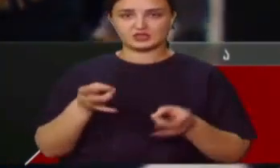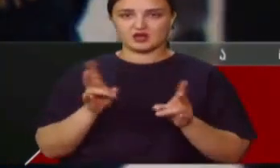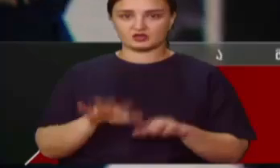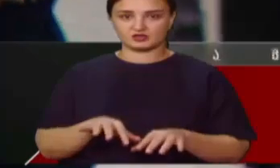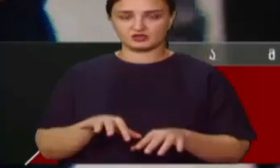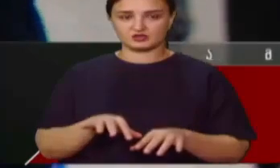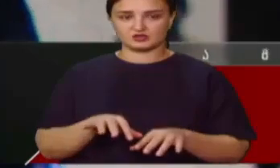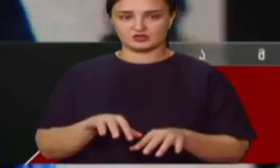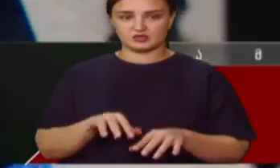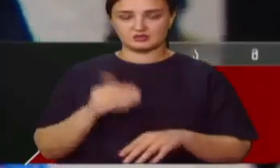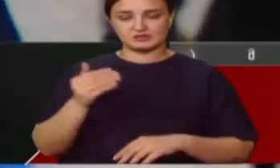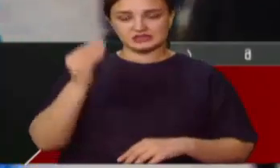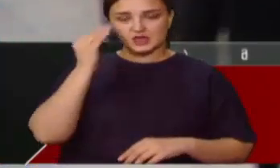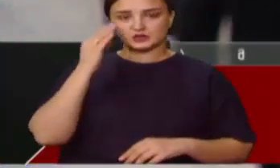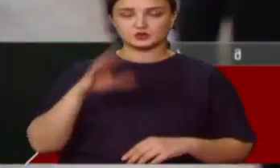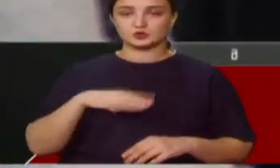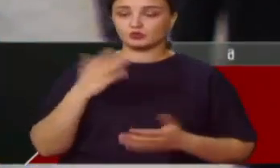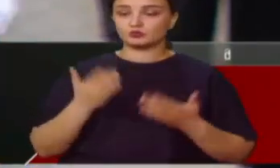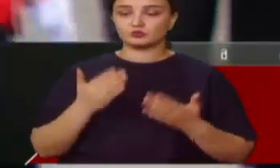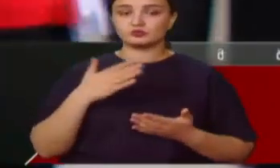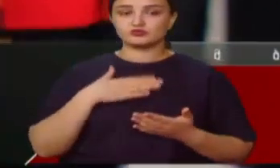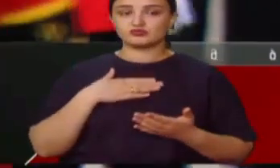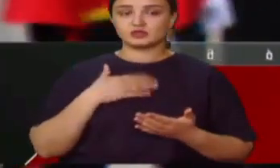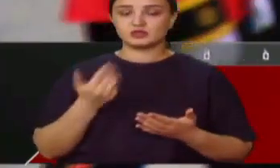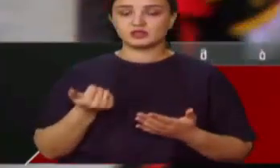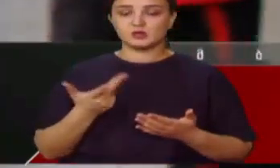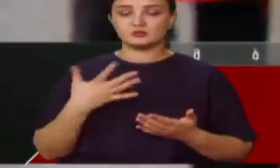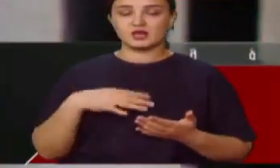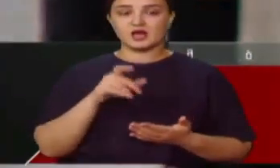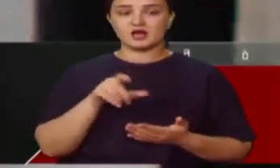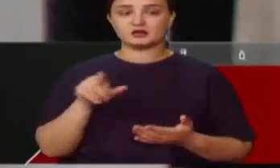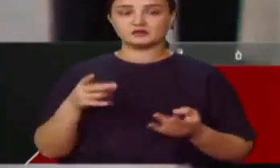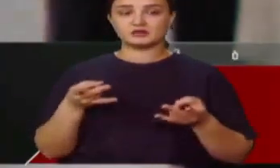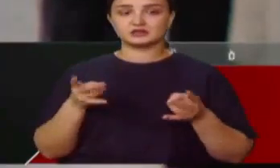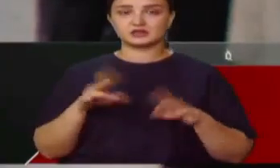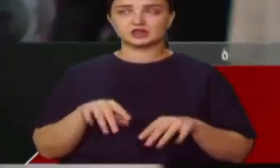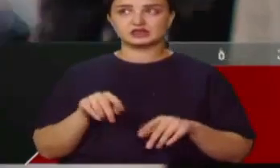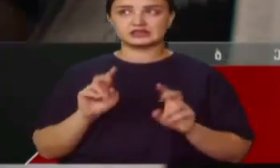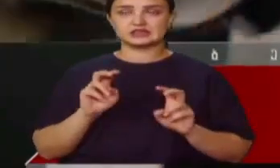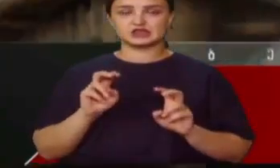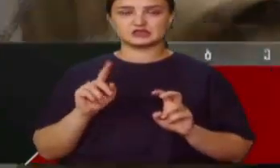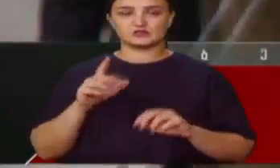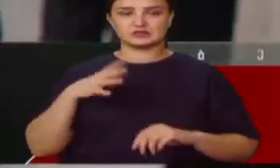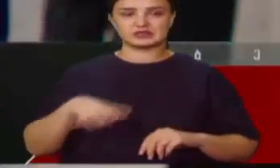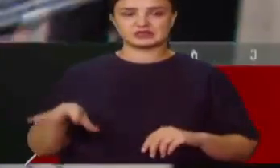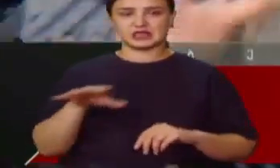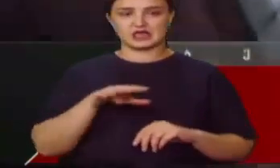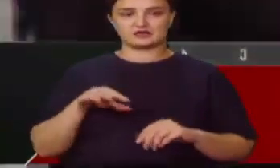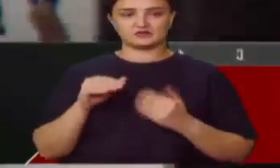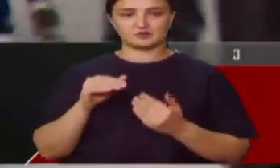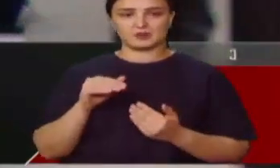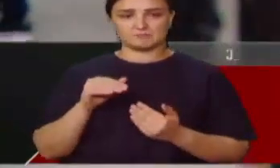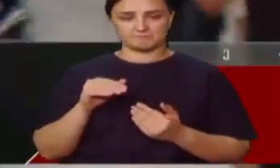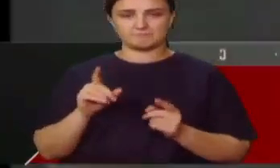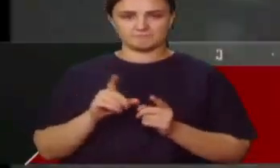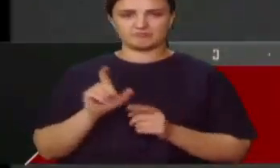ასე მისი აზრი ასე იყო, რომ ჩვენ თუ რამოდენიმე ქართველი იქ დარჩით, კიდევ რაღაცას ნიშნავს, რომ საქართველოსთვის, მაგრამ ისიც